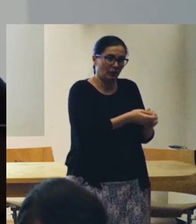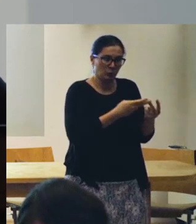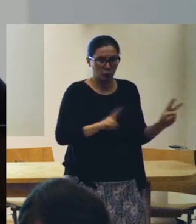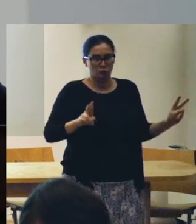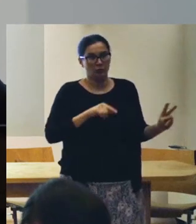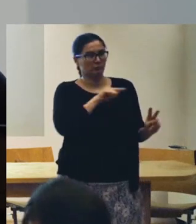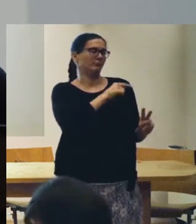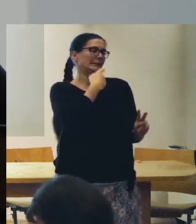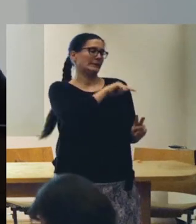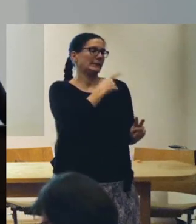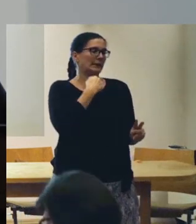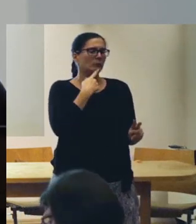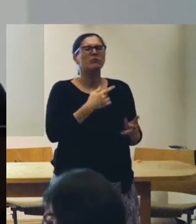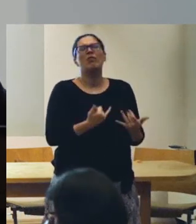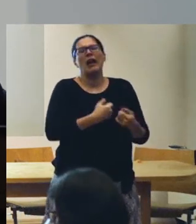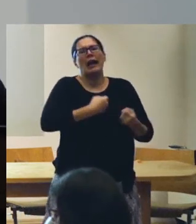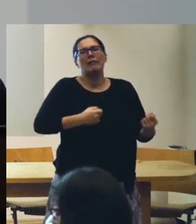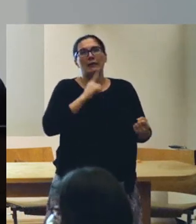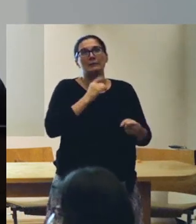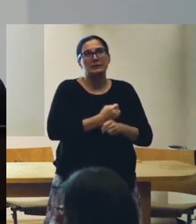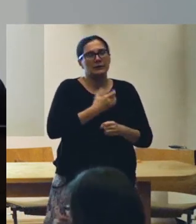koncepce, já to tady asi nebudu rozvádět, ale